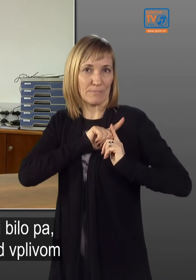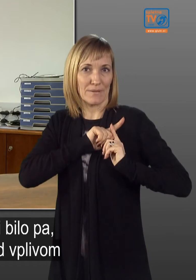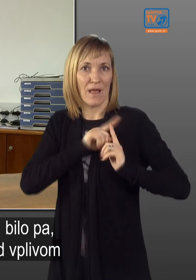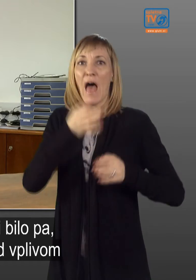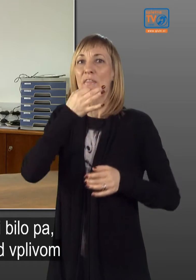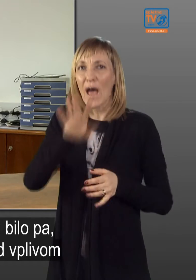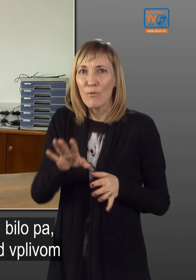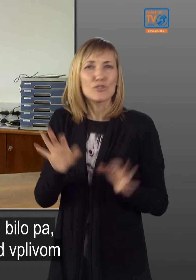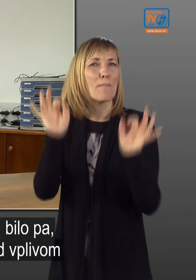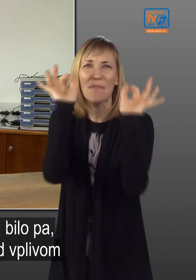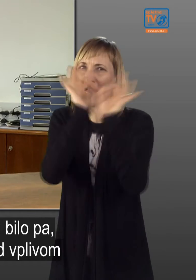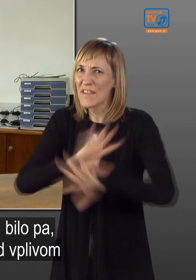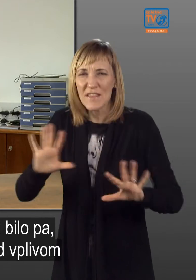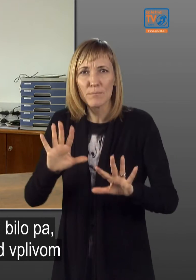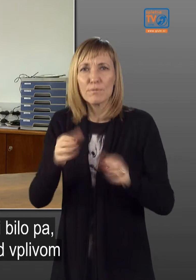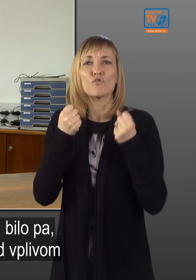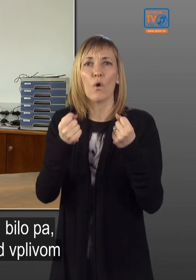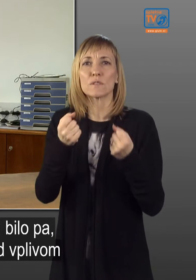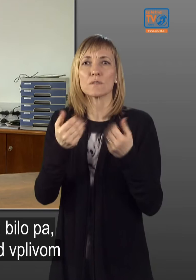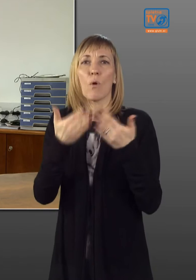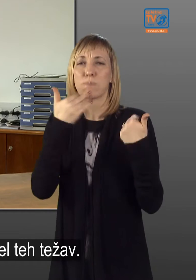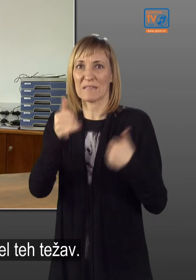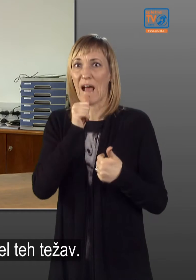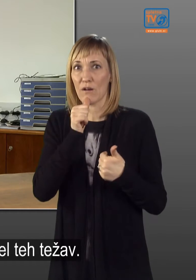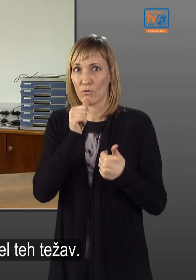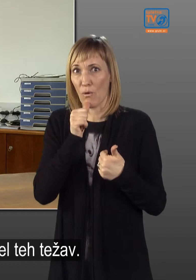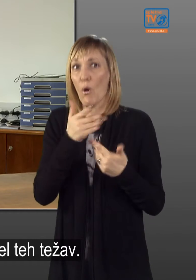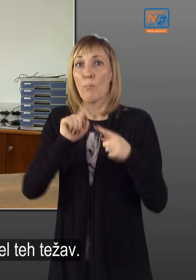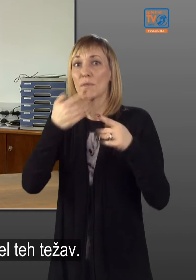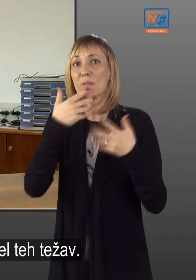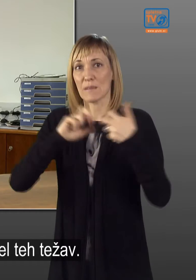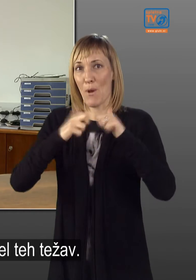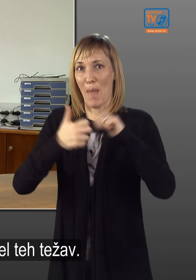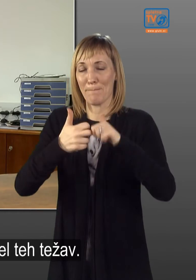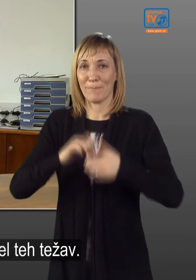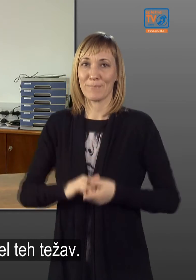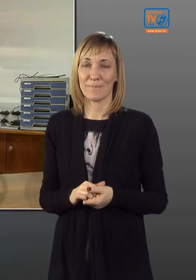izpit, najbolj bi pa bilo, da sploh ne bi vozil pod vplivom alkohola in ne bi imel teh težav.